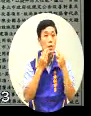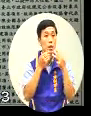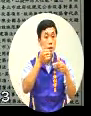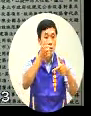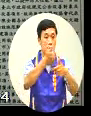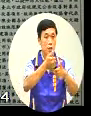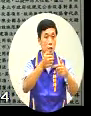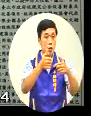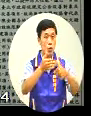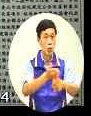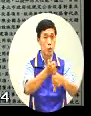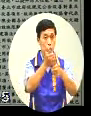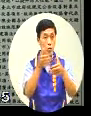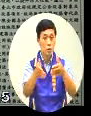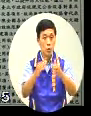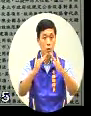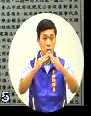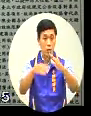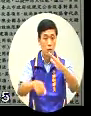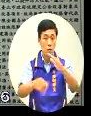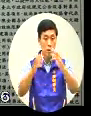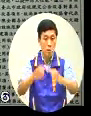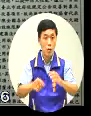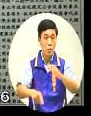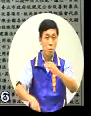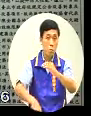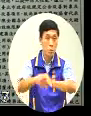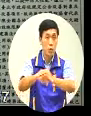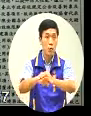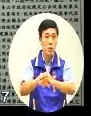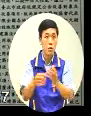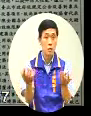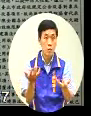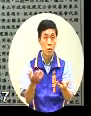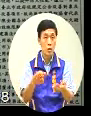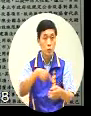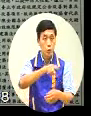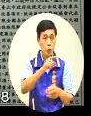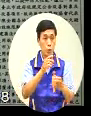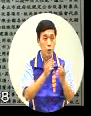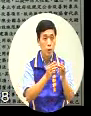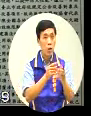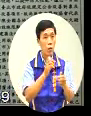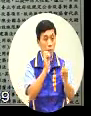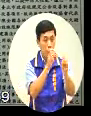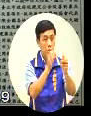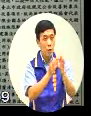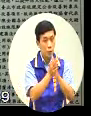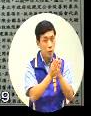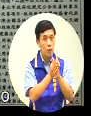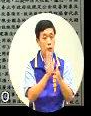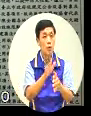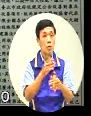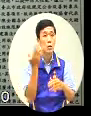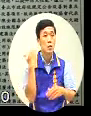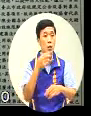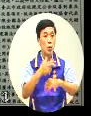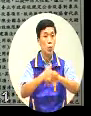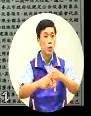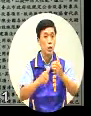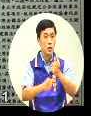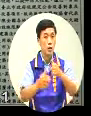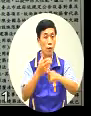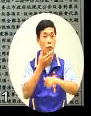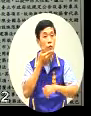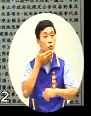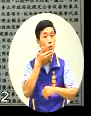哈，就是就他们这个违建的问题，就去陈情过这个。那时候卫生福利部就有回文给